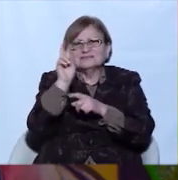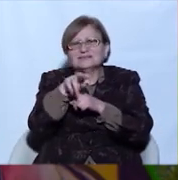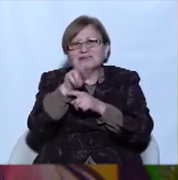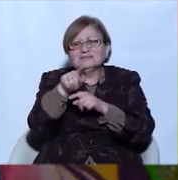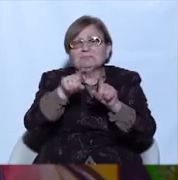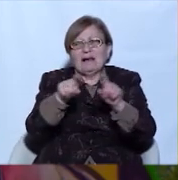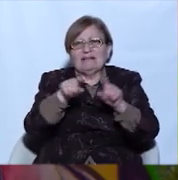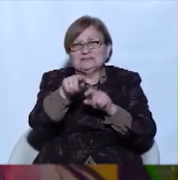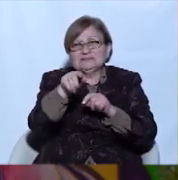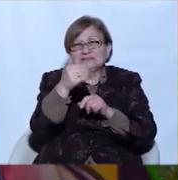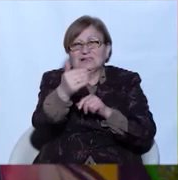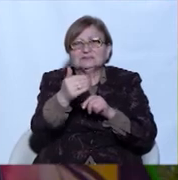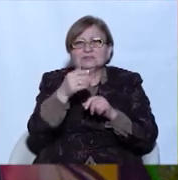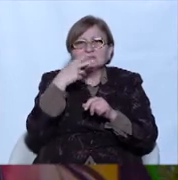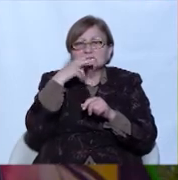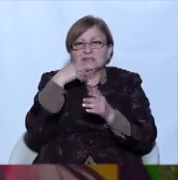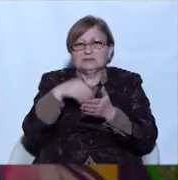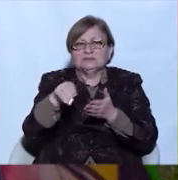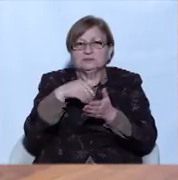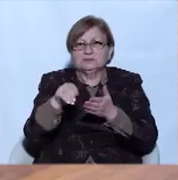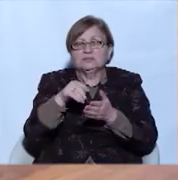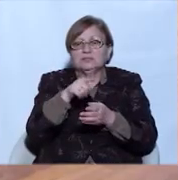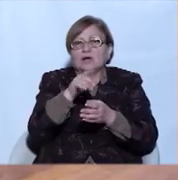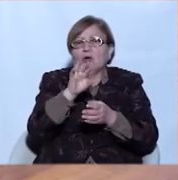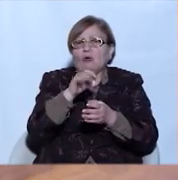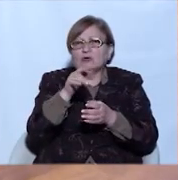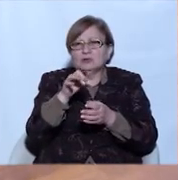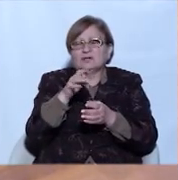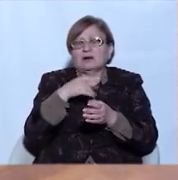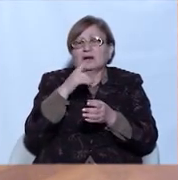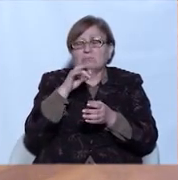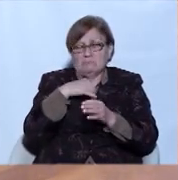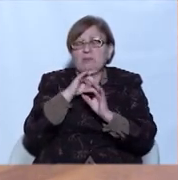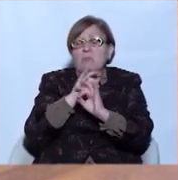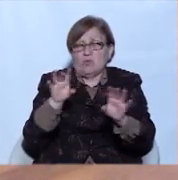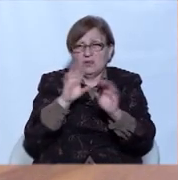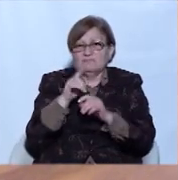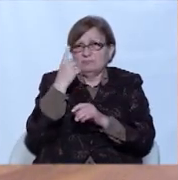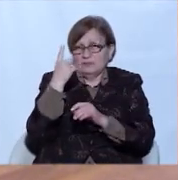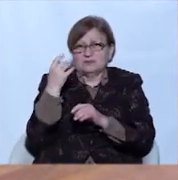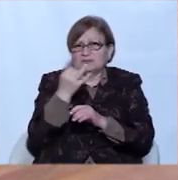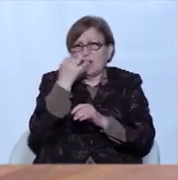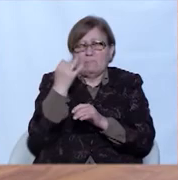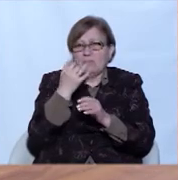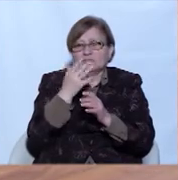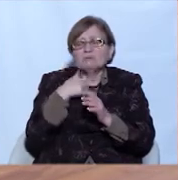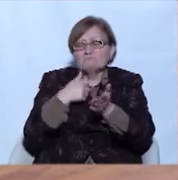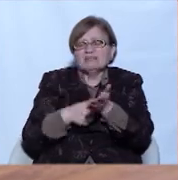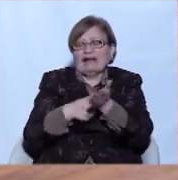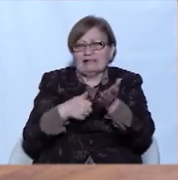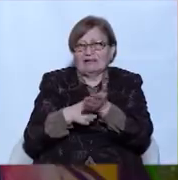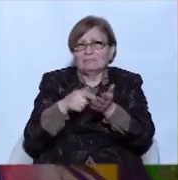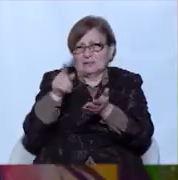საყიდლად პოლი და ეს ოგი რენი ეუბნება მე რომ მოგიყვე შენ ერთი ამბავი რომელიც დაგეხმარება ამ